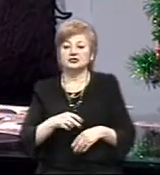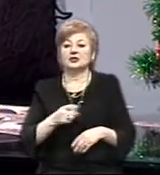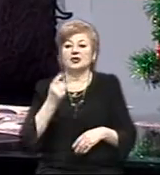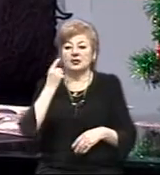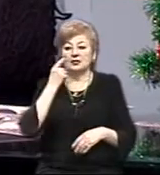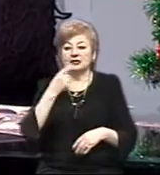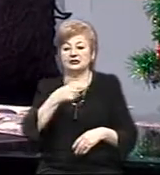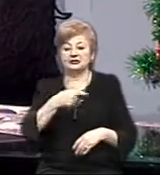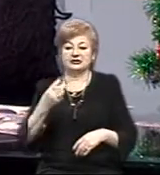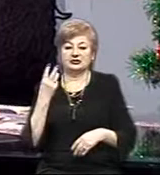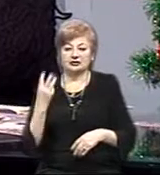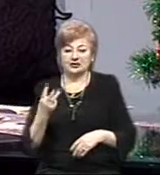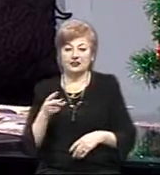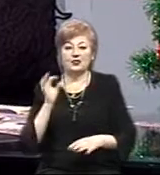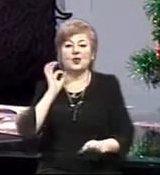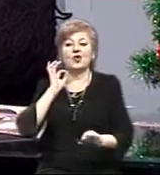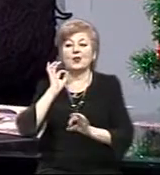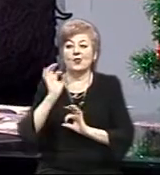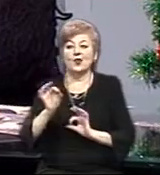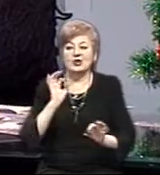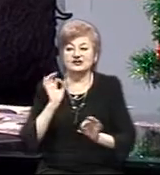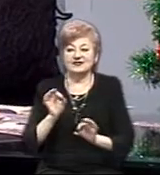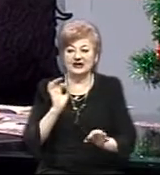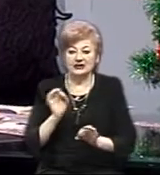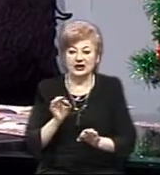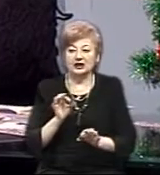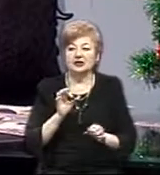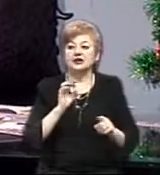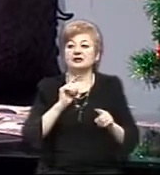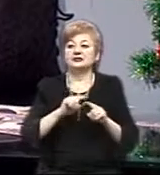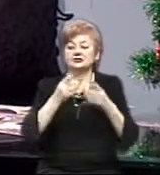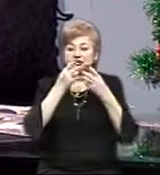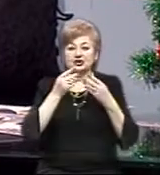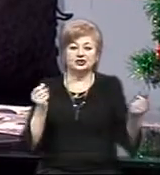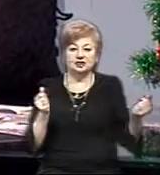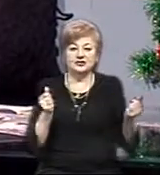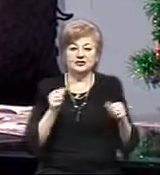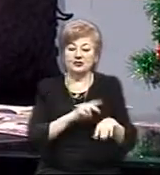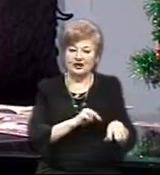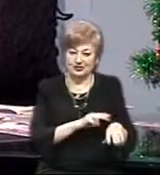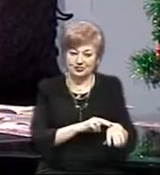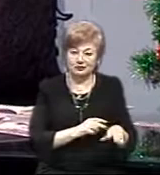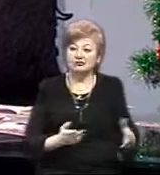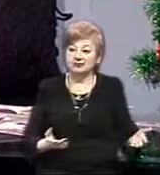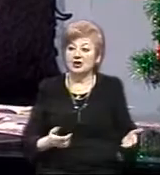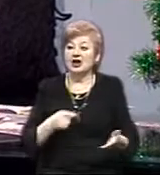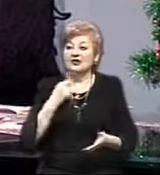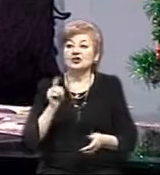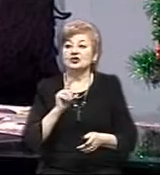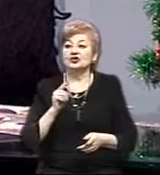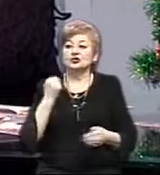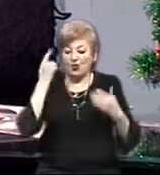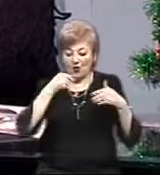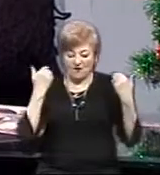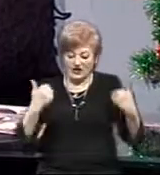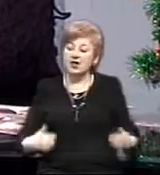бали, подзвонила в поліцію, він швидко зник. Це ми кажемо про стереотипи щодо